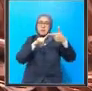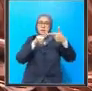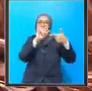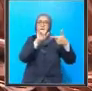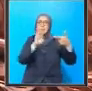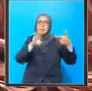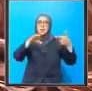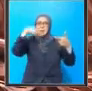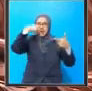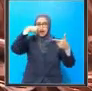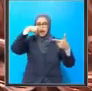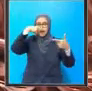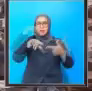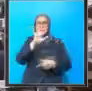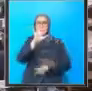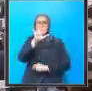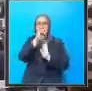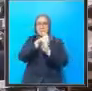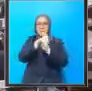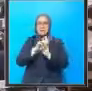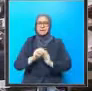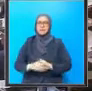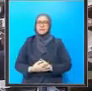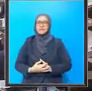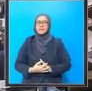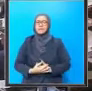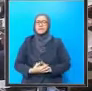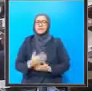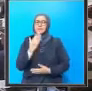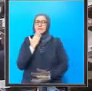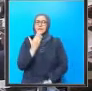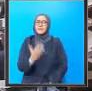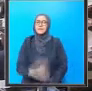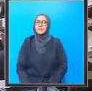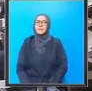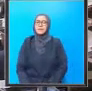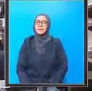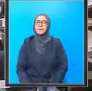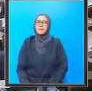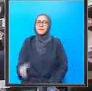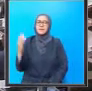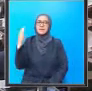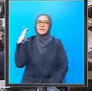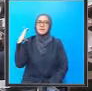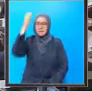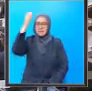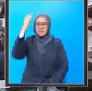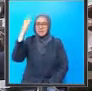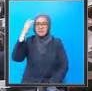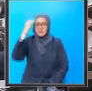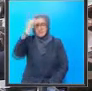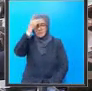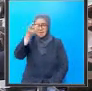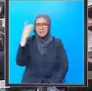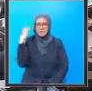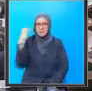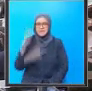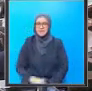Pontian. 5 minit. Terima kasih, Tuan Pengerusi.